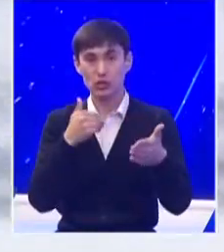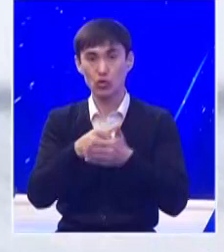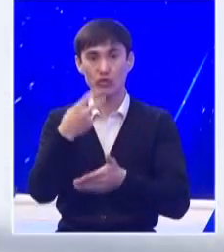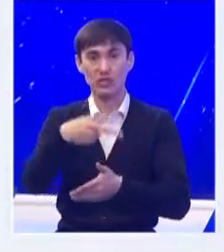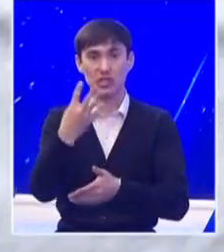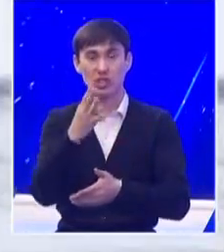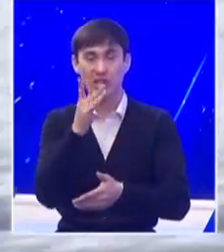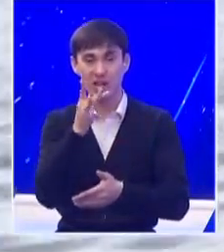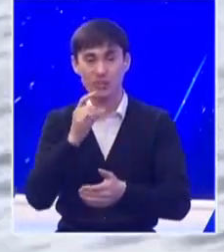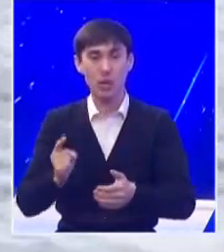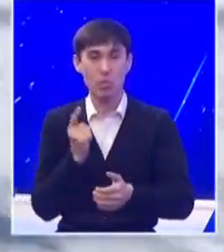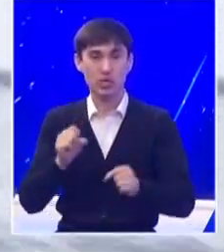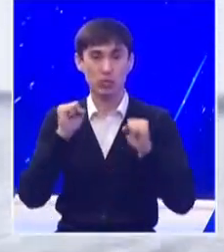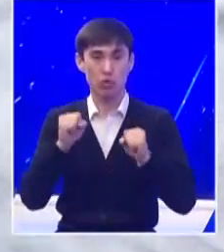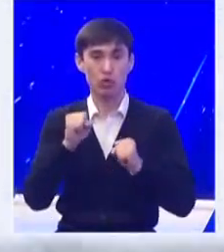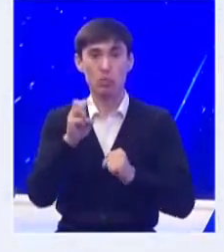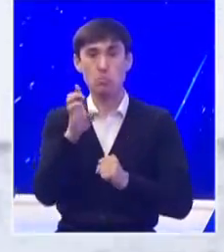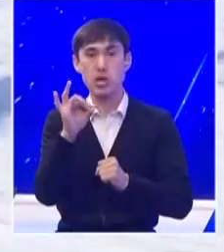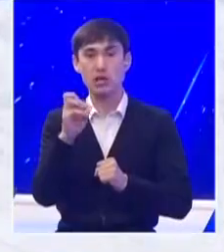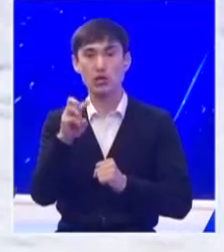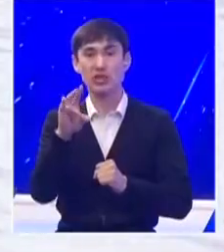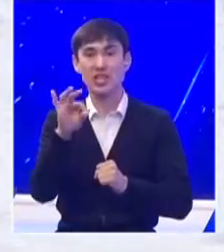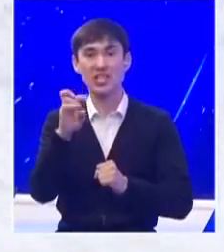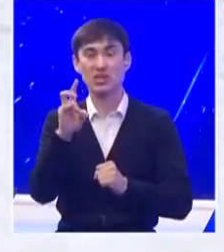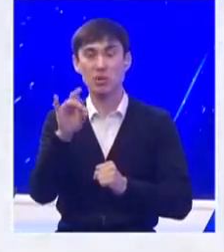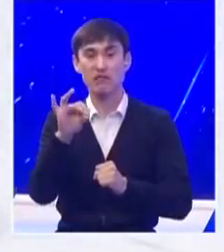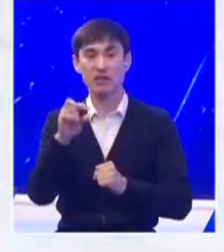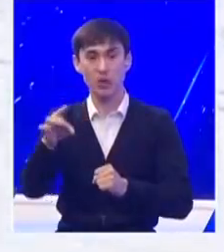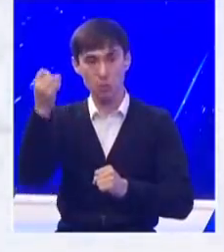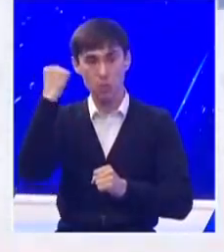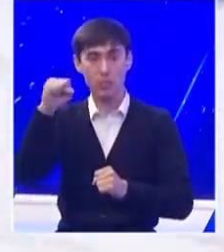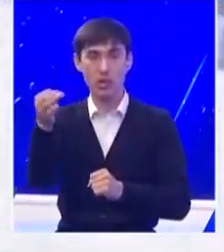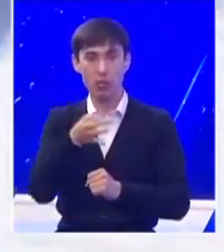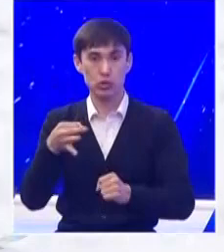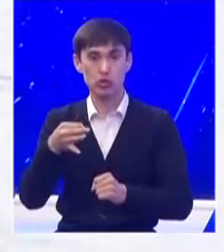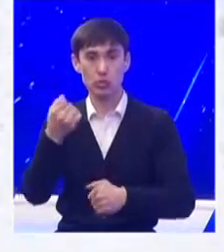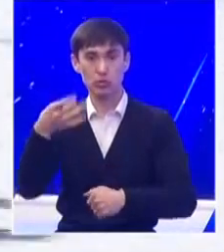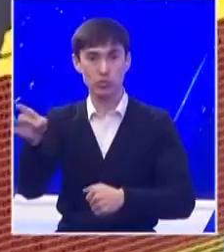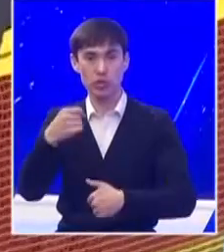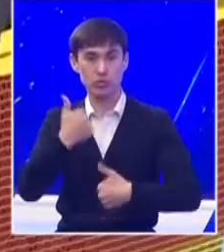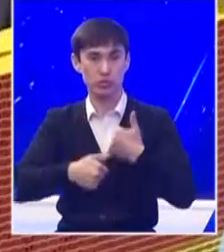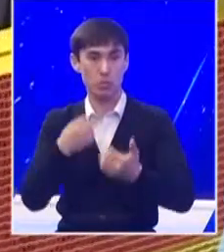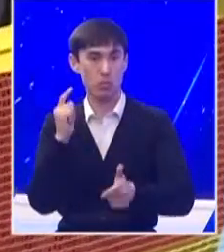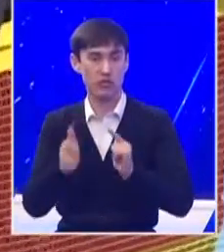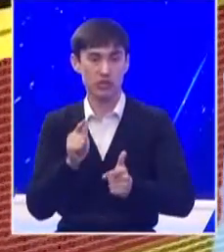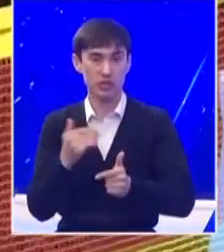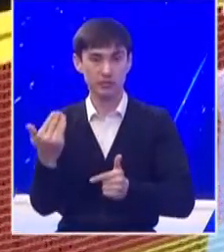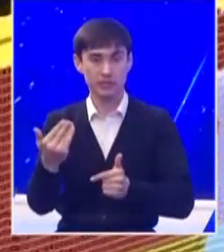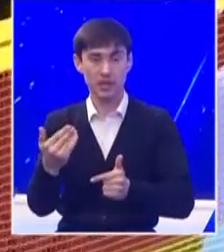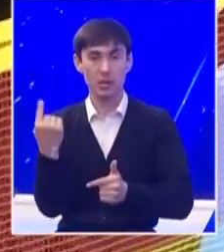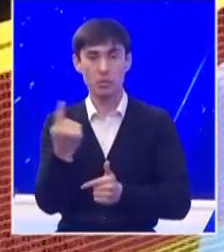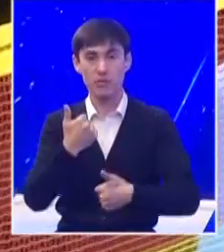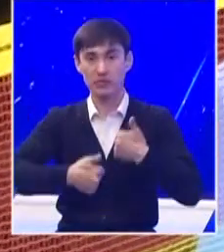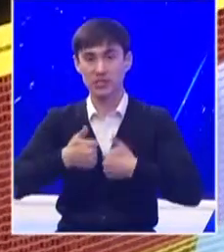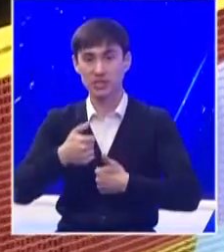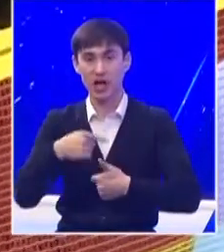24 лет. Мастер спорта по биатлону Надежда Пивоварова. Ее победы на областном и республиканском уровне – яркое тому подтверждение. Это первенство